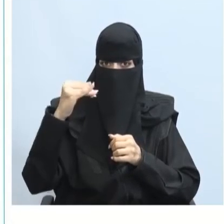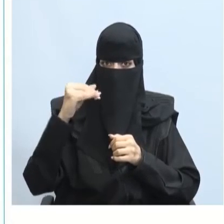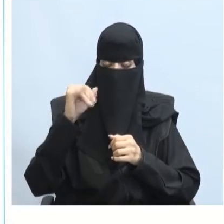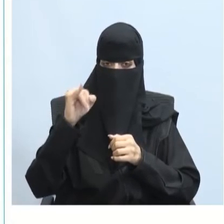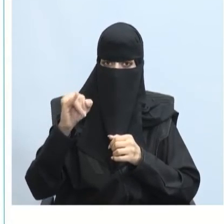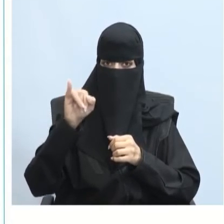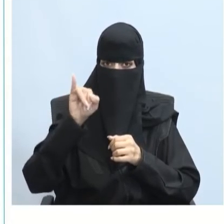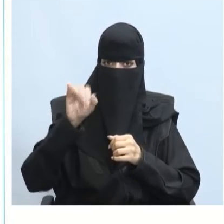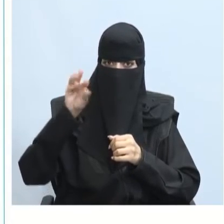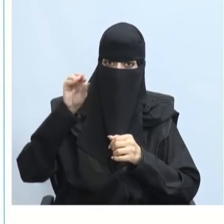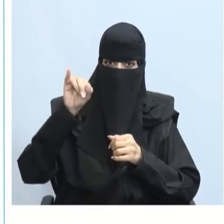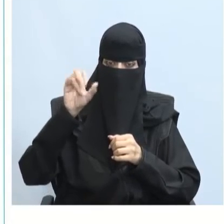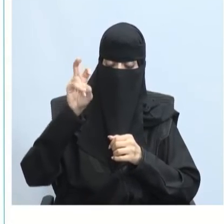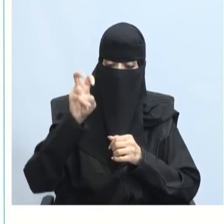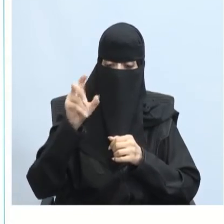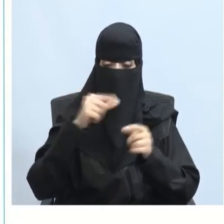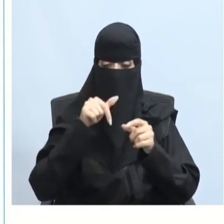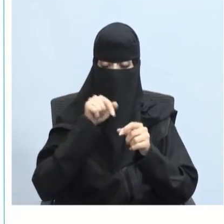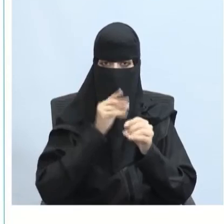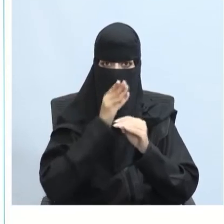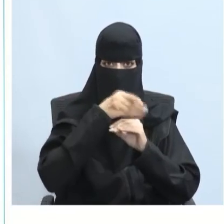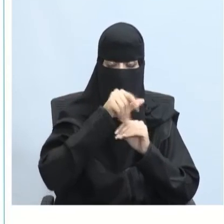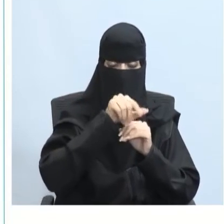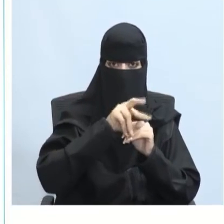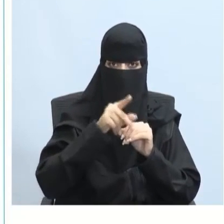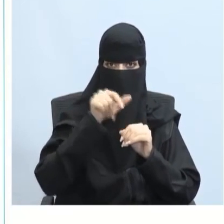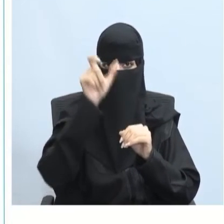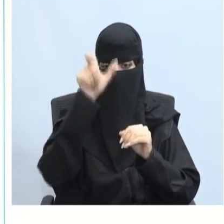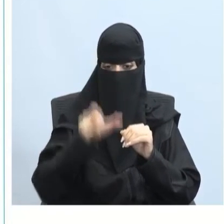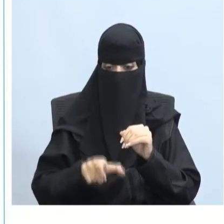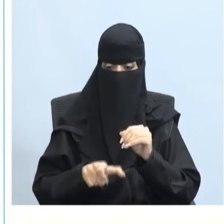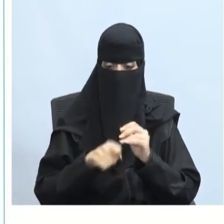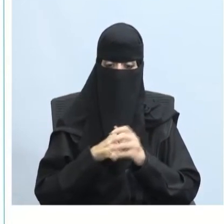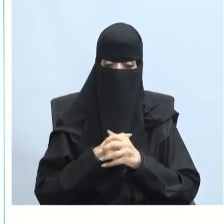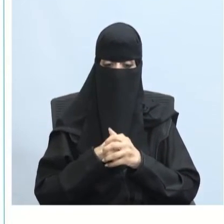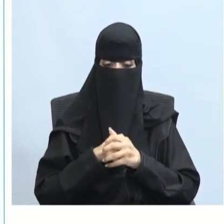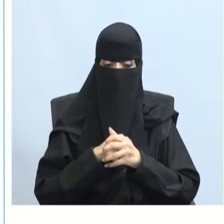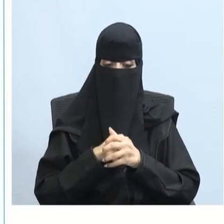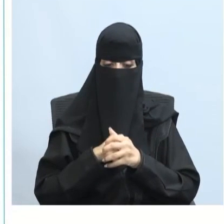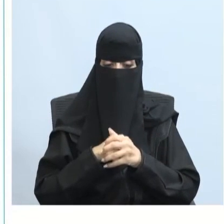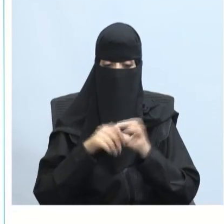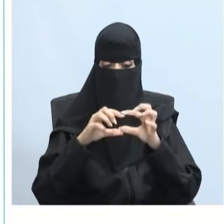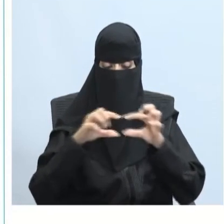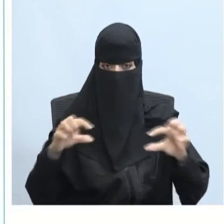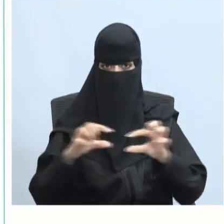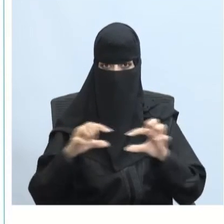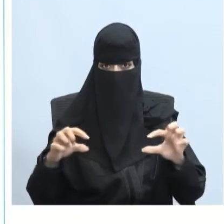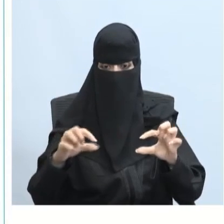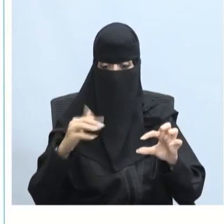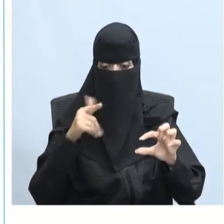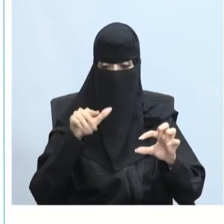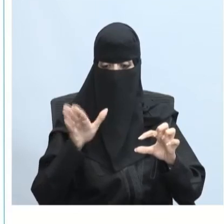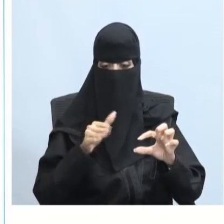المثال العرض الاول ندخل على الخصائص بالضغط على زر الماوس الايمن ومن ثم تبويب المورد